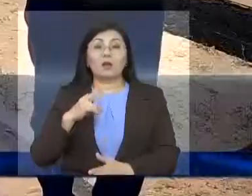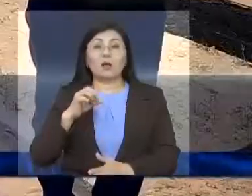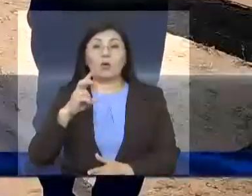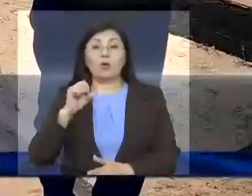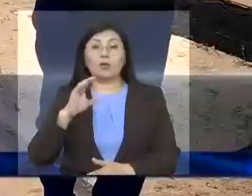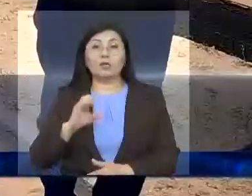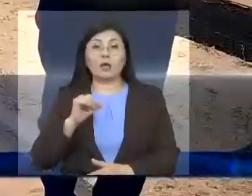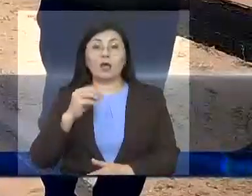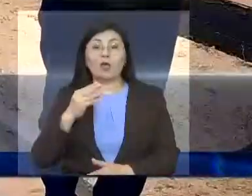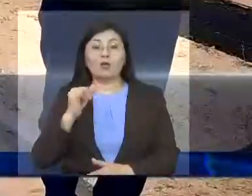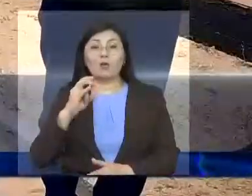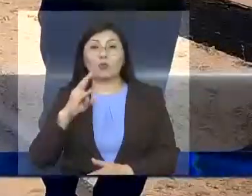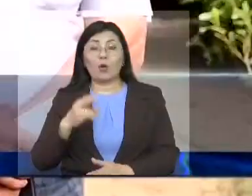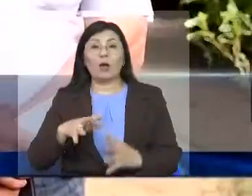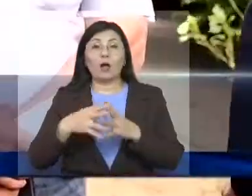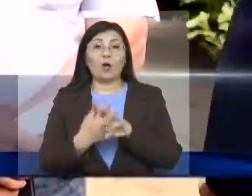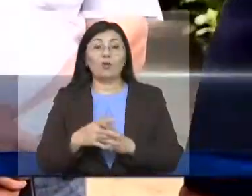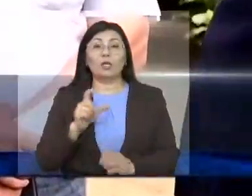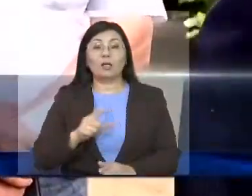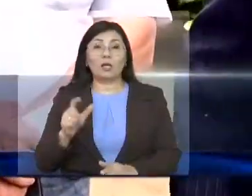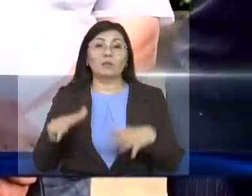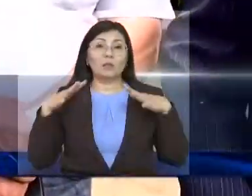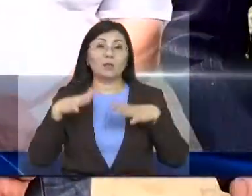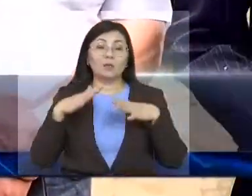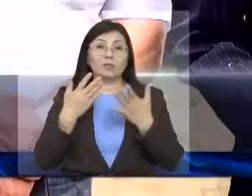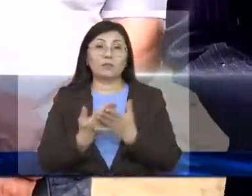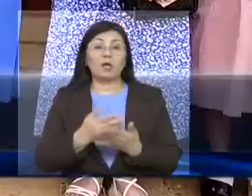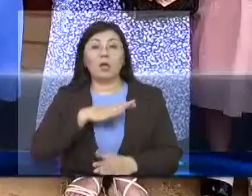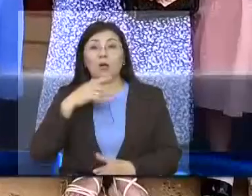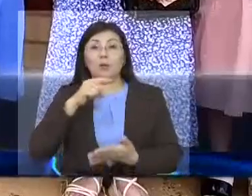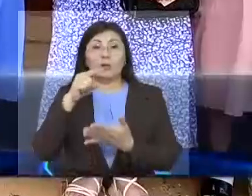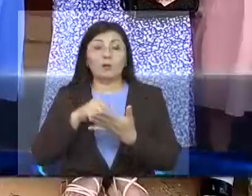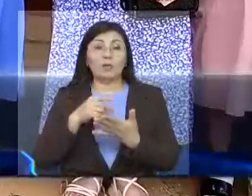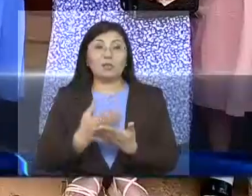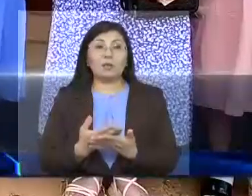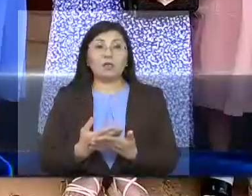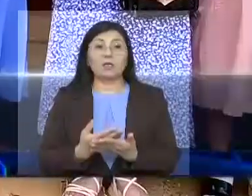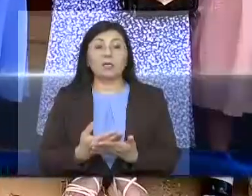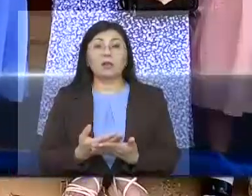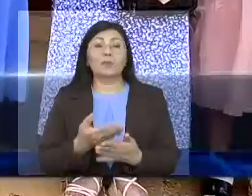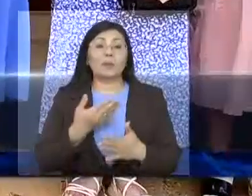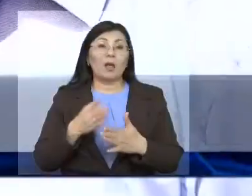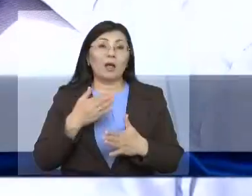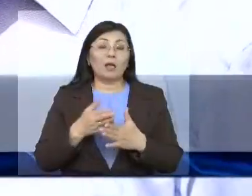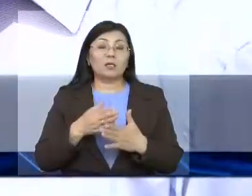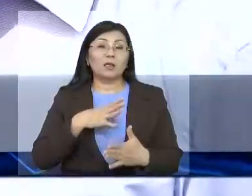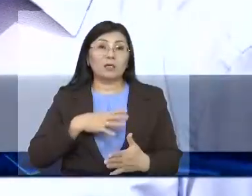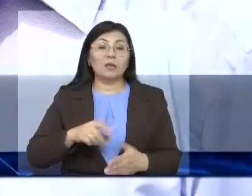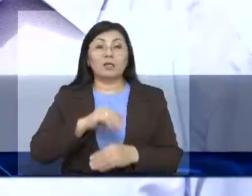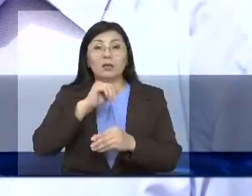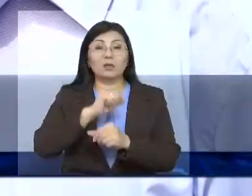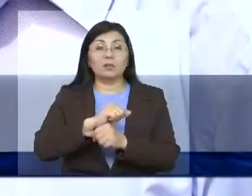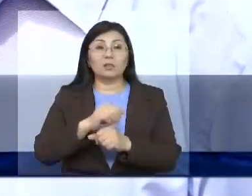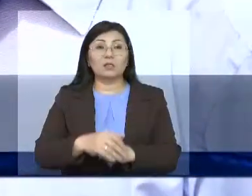Есет Көтібарұлы ауылдарының тұрғындары топтастырылған. Жиналғандар тарапынан көп қойылған сауал мақұлданған қаражаттың кешіктірілуі. Арнайы